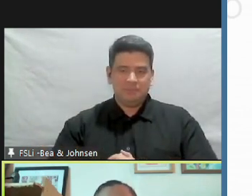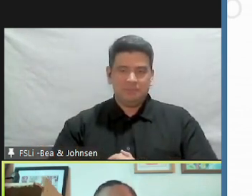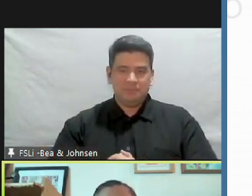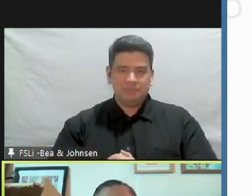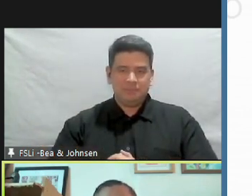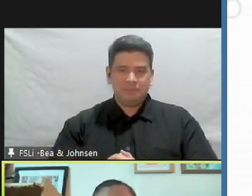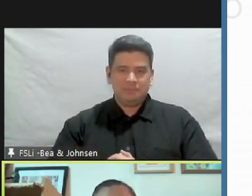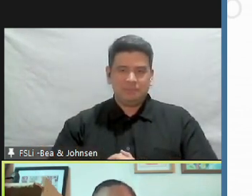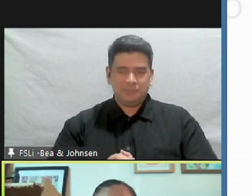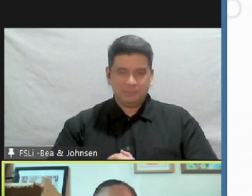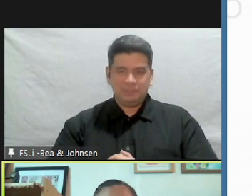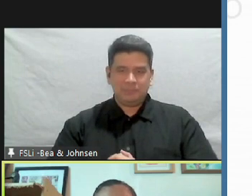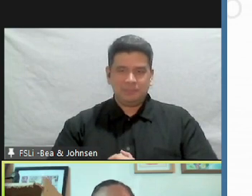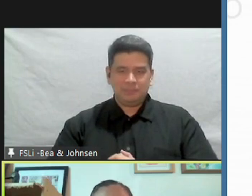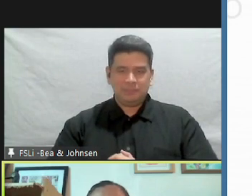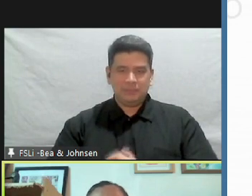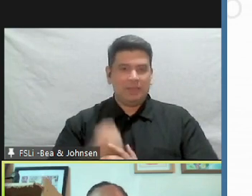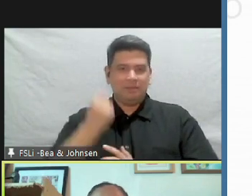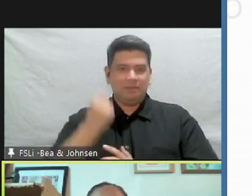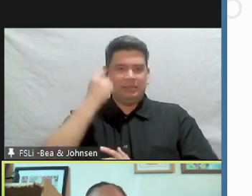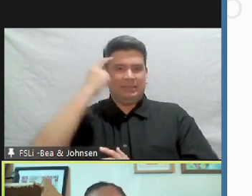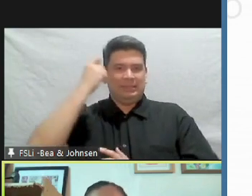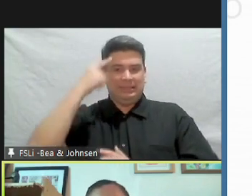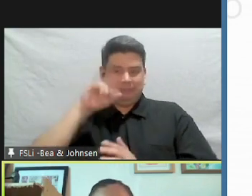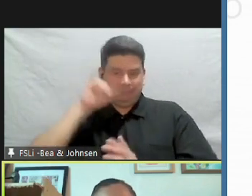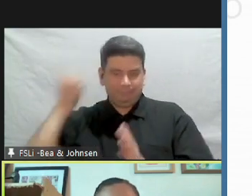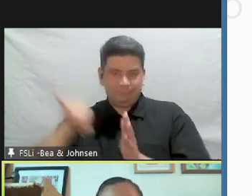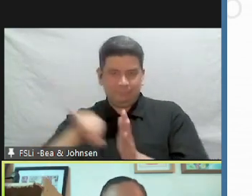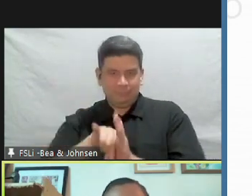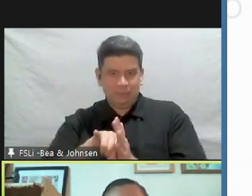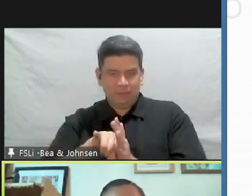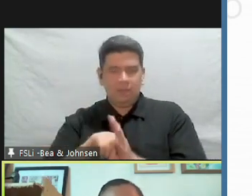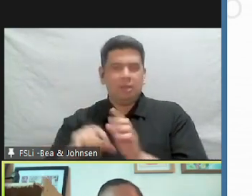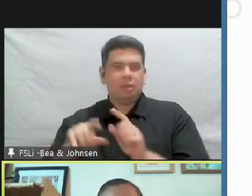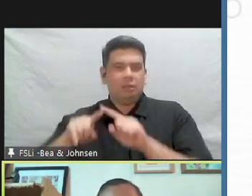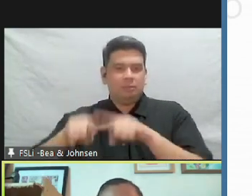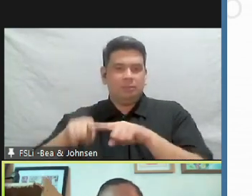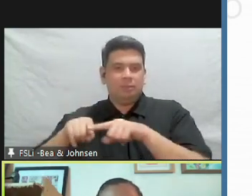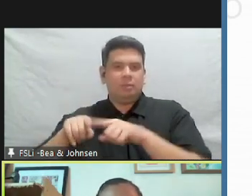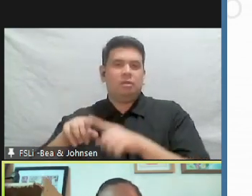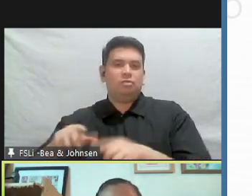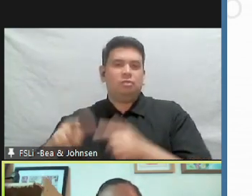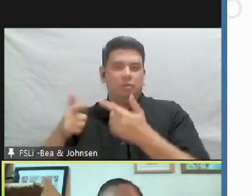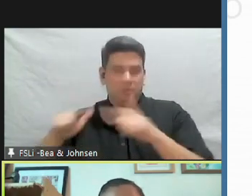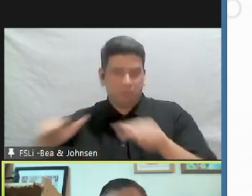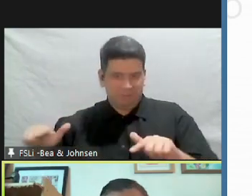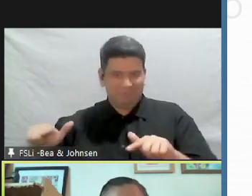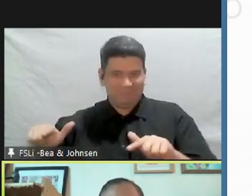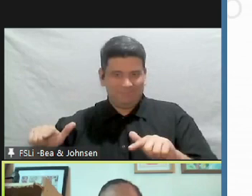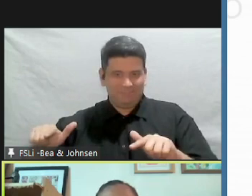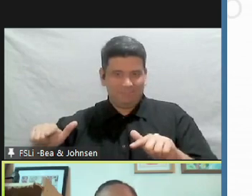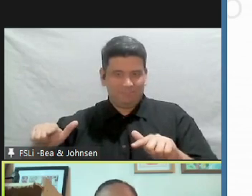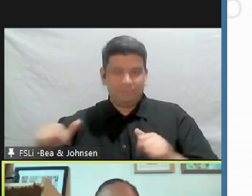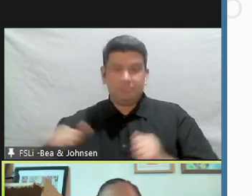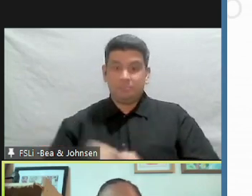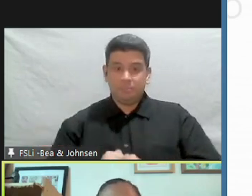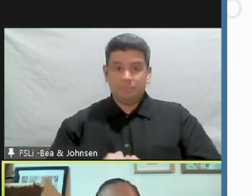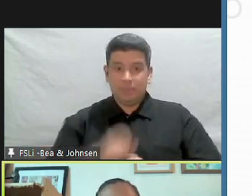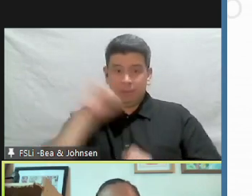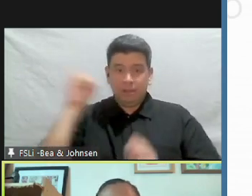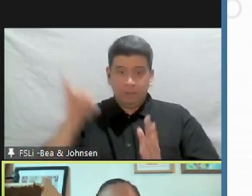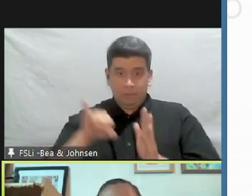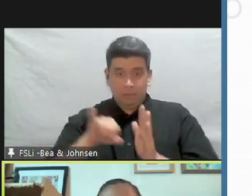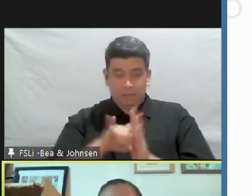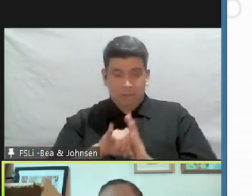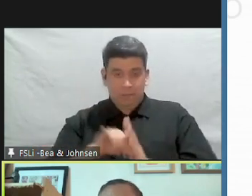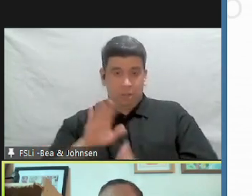identidad ng psikolohiya, ang ating kamalayan, batay sa wika. Ang identidad sa pamamagitan ng paggamit